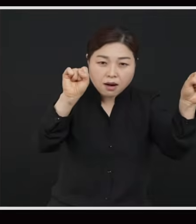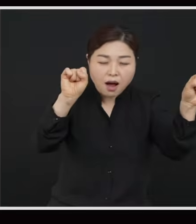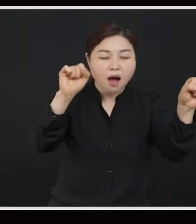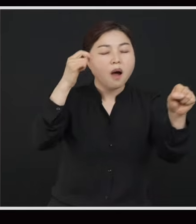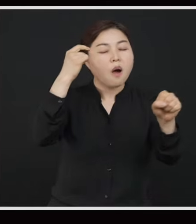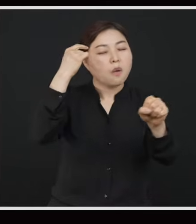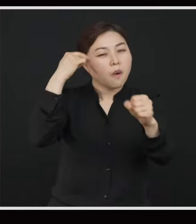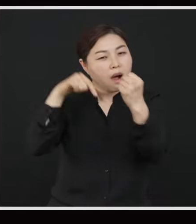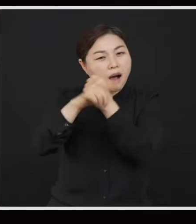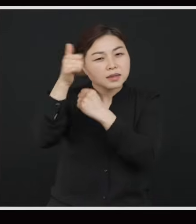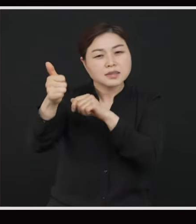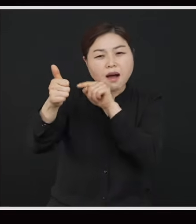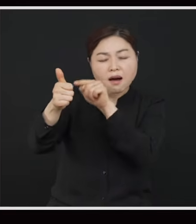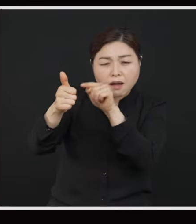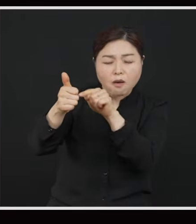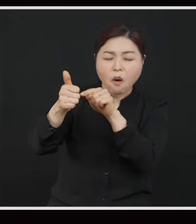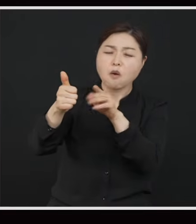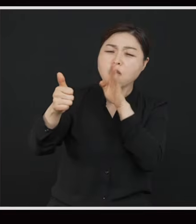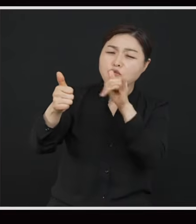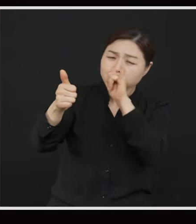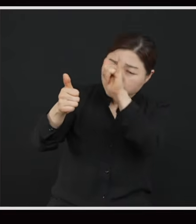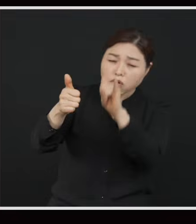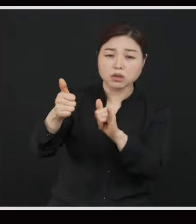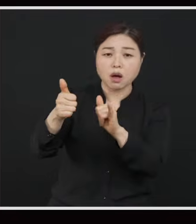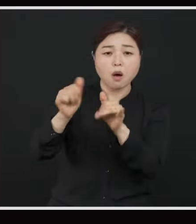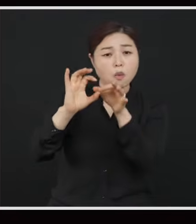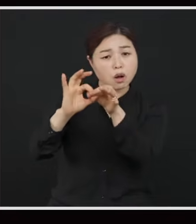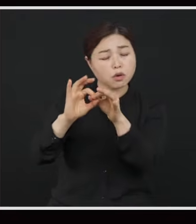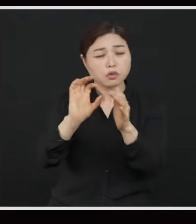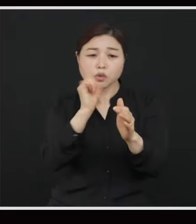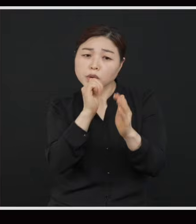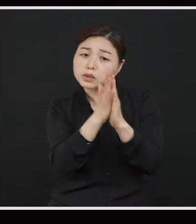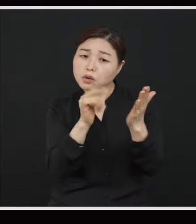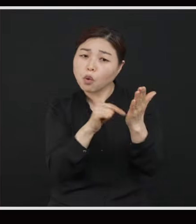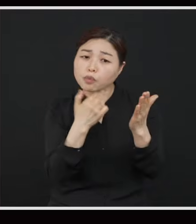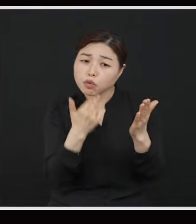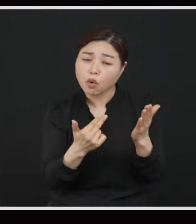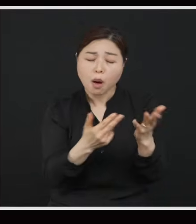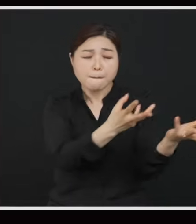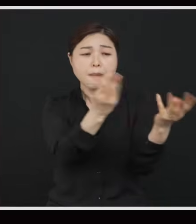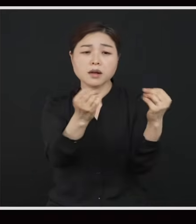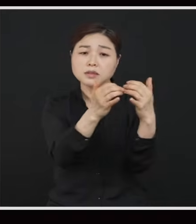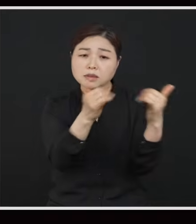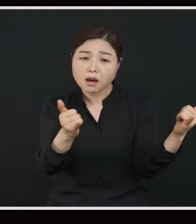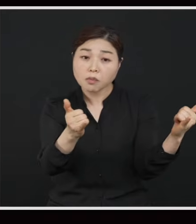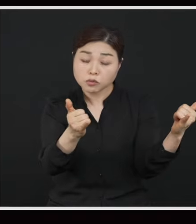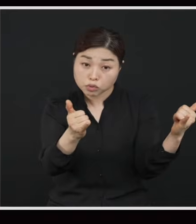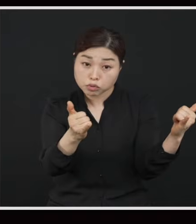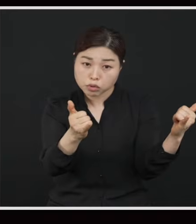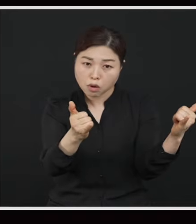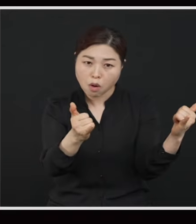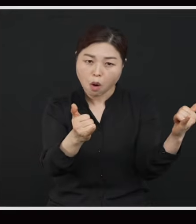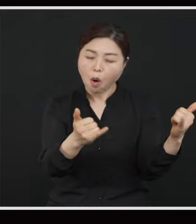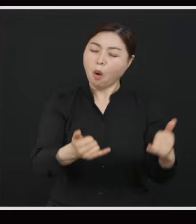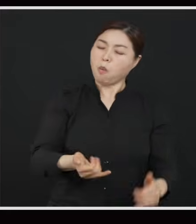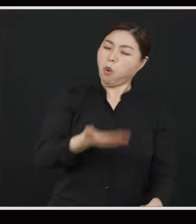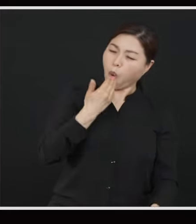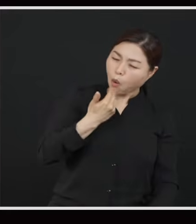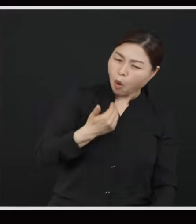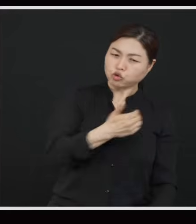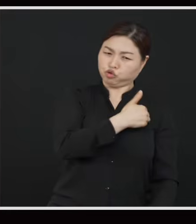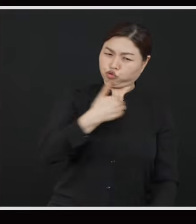과학자다 그러면서 전기를 좀 찾아보기가 힘들어요. 이렇게 수억 명의 인구를 먹여 살리는 기술을 개발했다면은